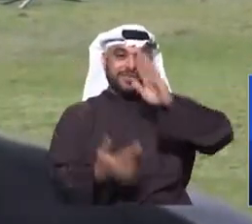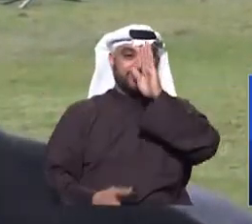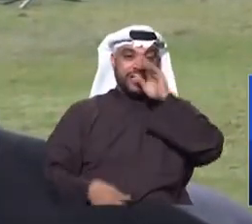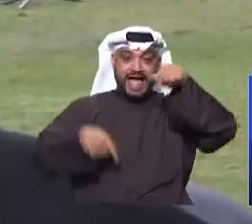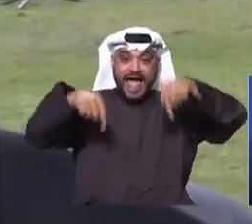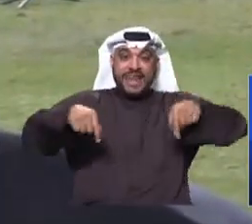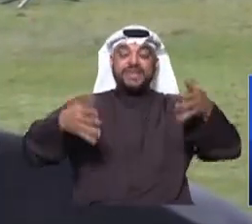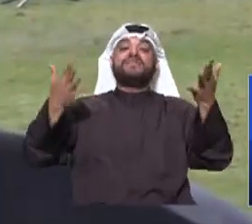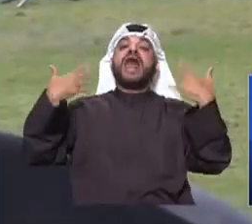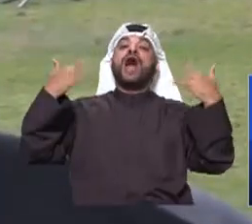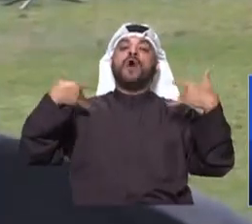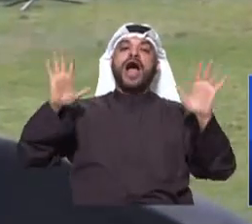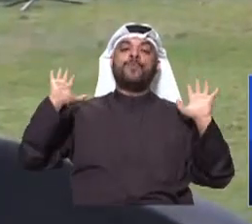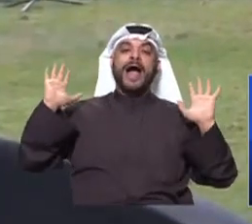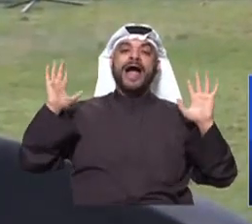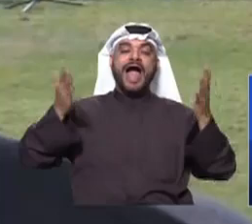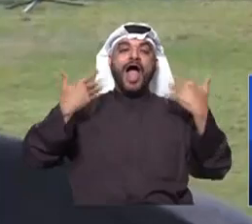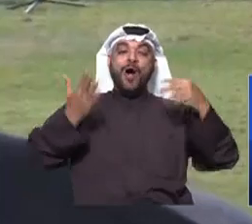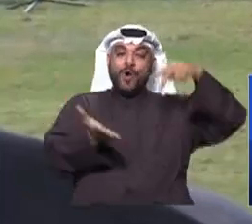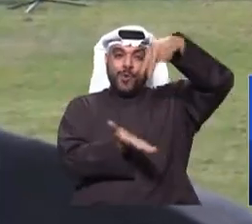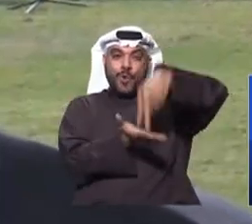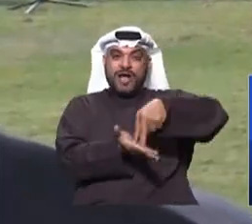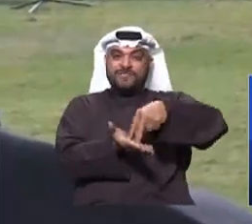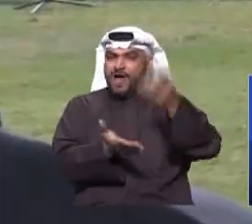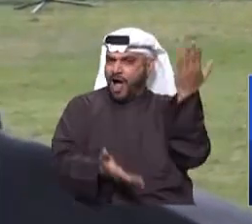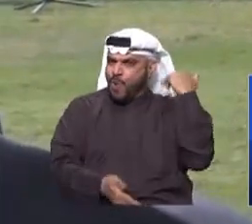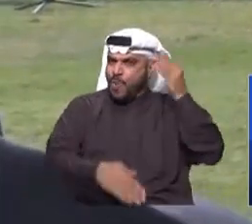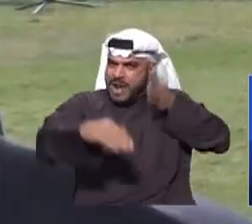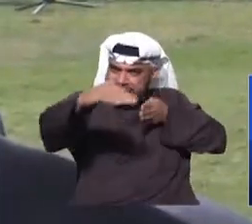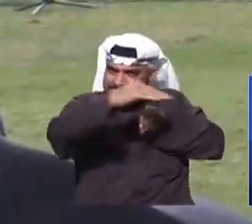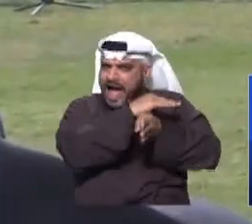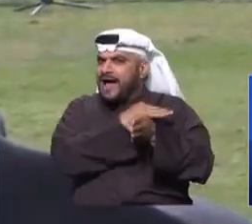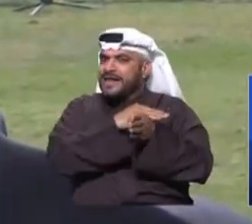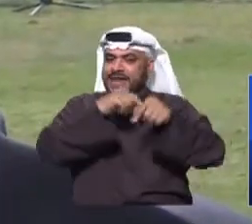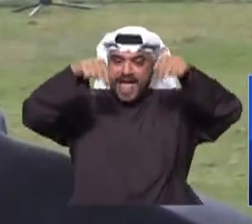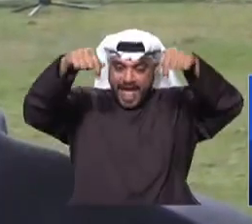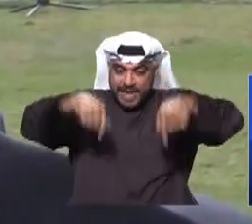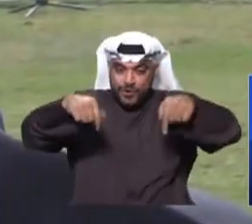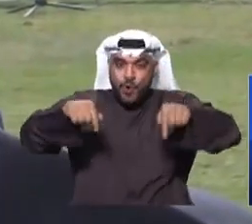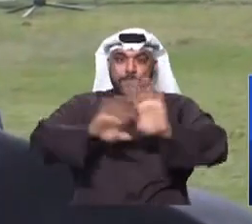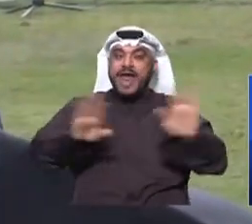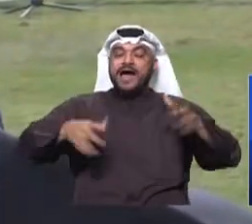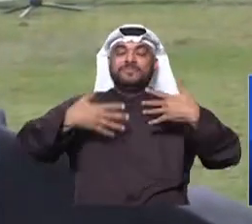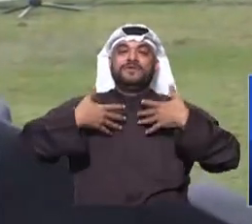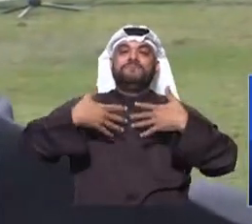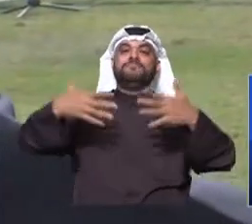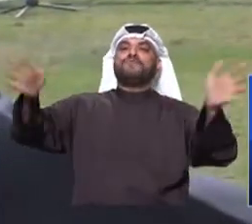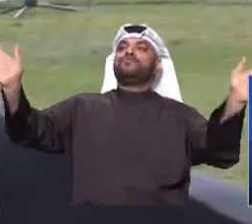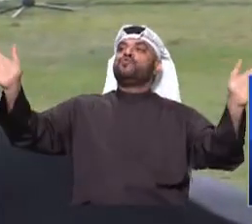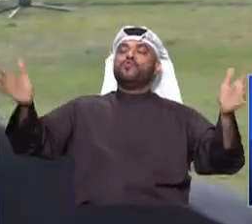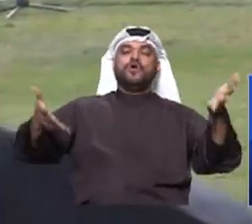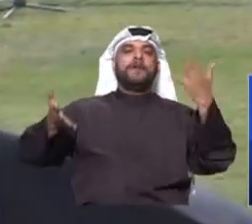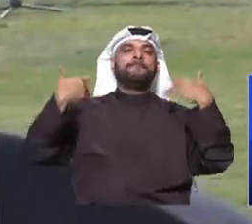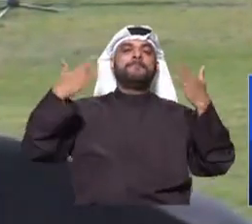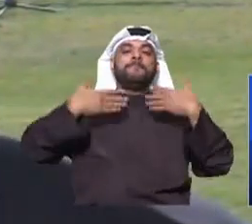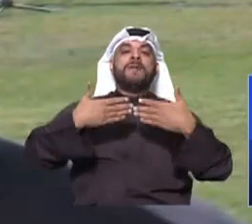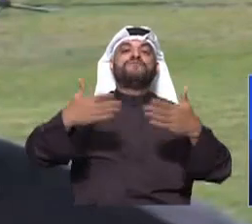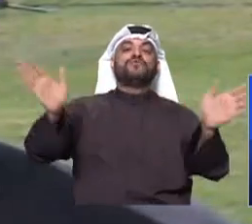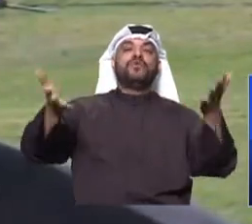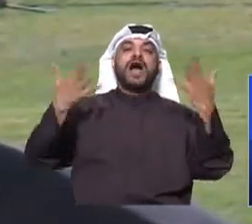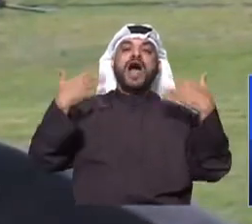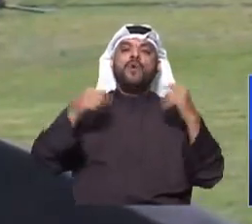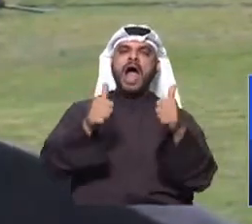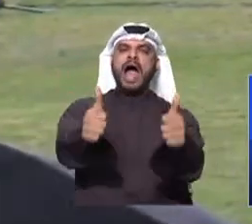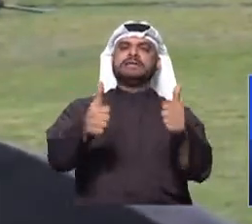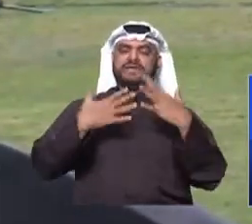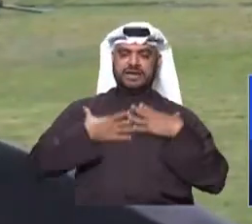الخارجية، فعلنا الساحات الخارجية واحنا نحتفل بالذكرى الخامسة للمراكز. الساحات الخارجية بالسابق ما كان لها حضور، كانت